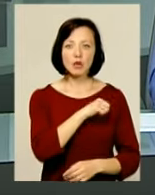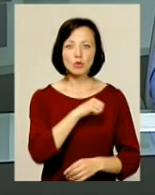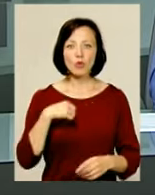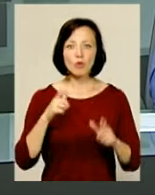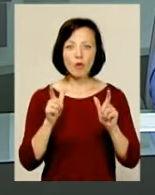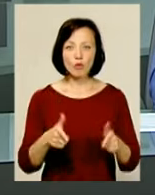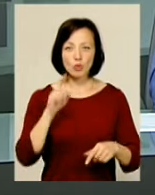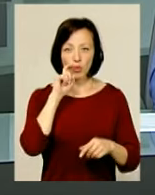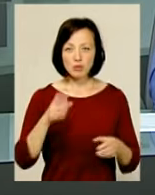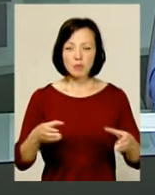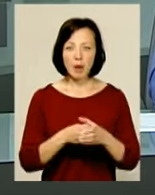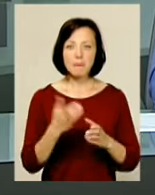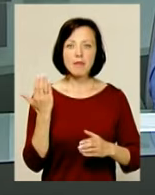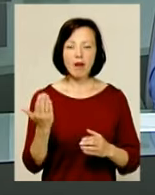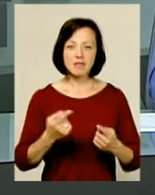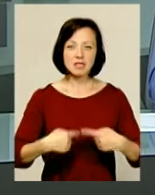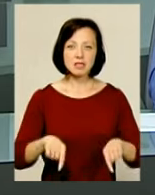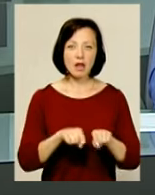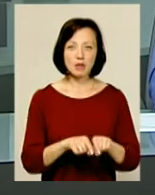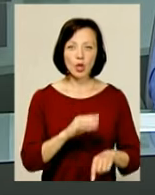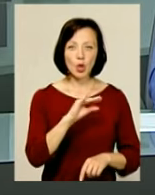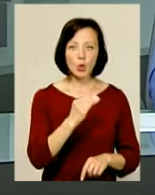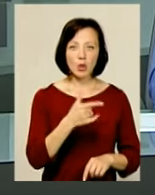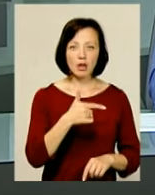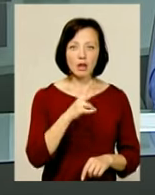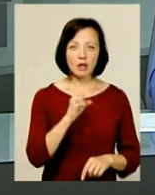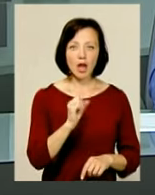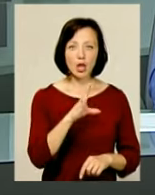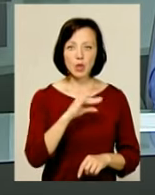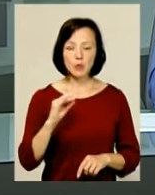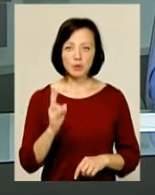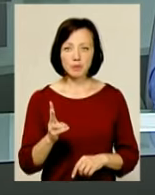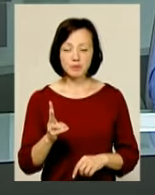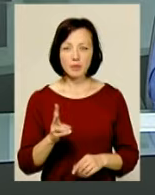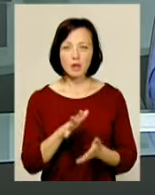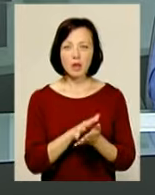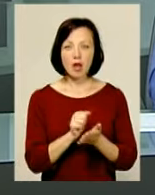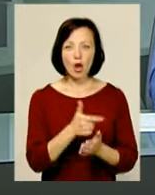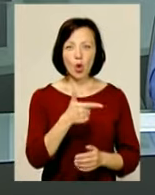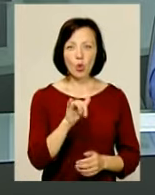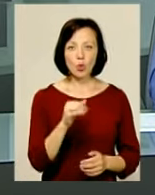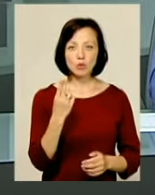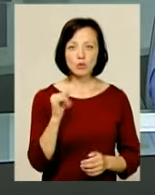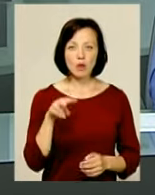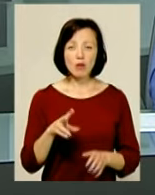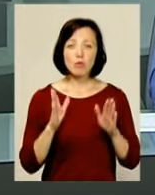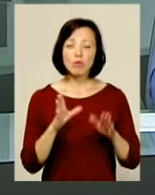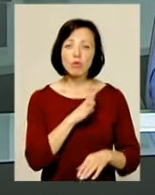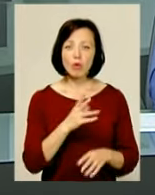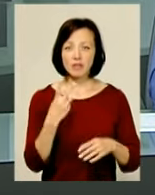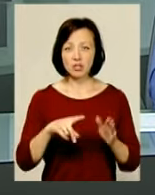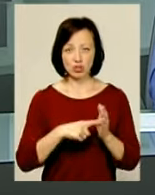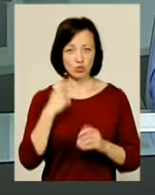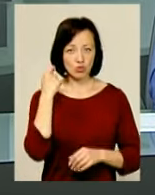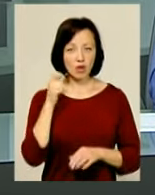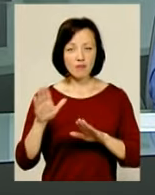українського корпусу «Правий сектор» Юрієм Гнатюком із позивним «Гуцу». Хлопцеві було всього 26 років. У зоні АТО